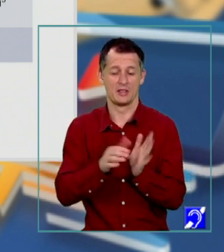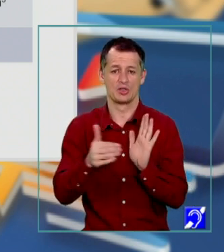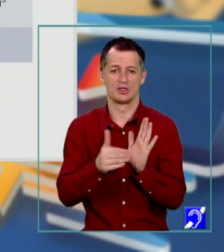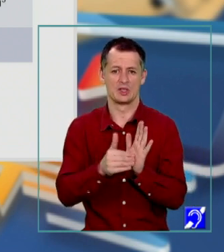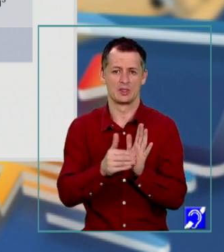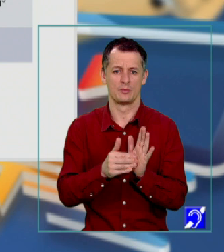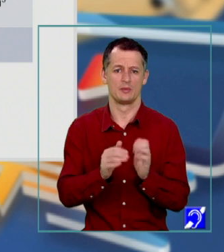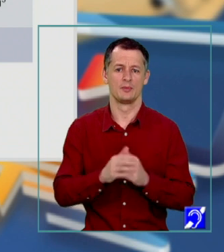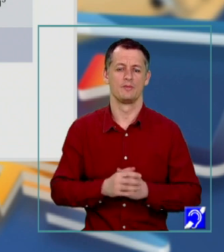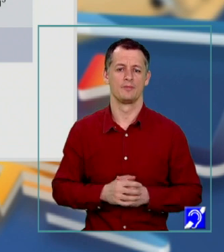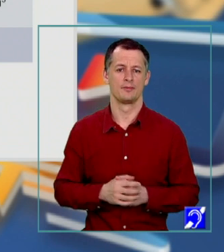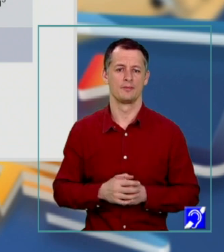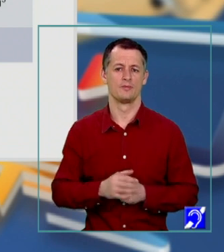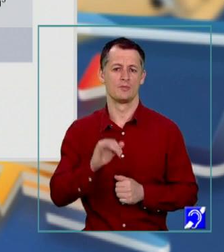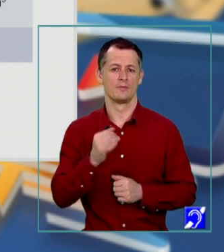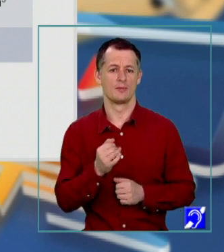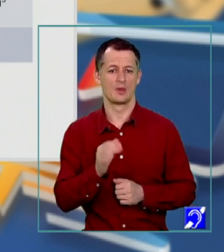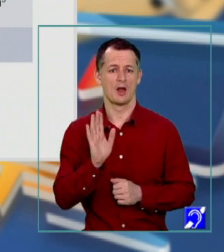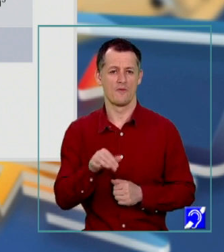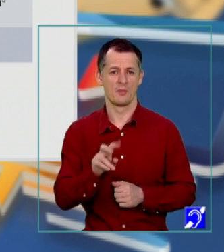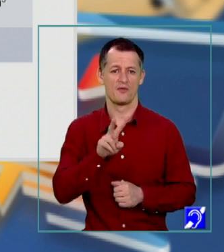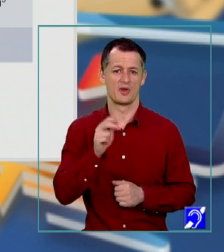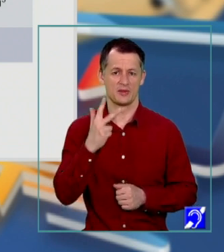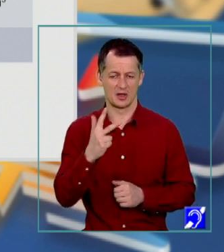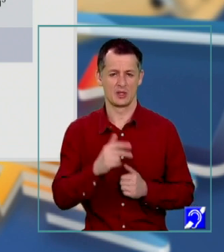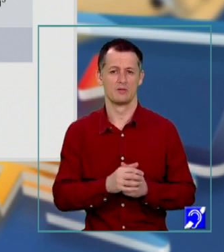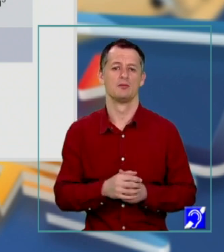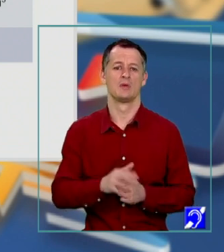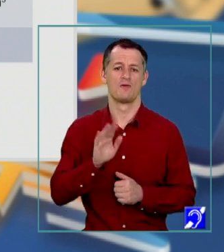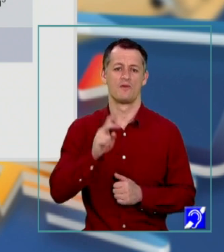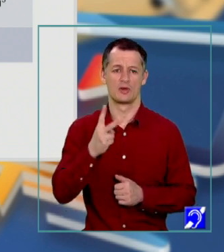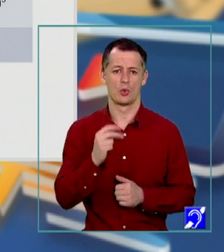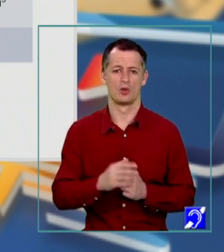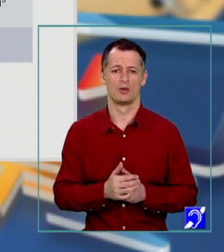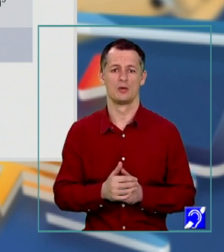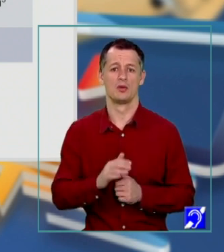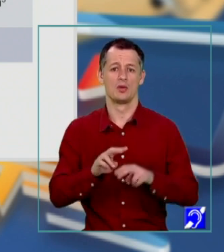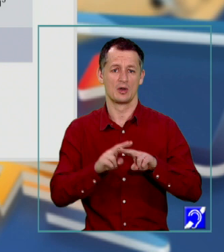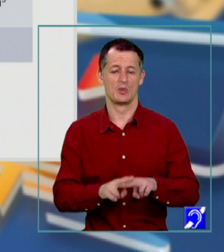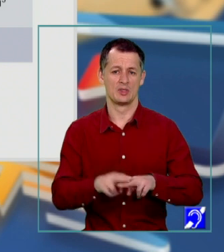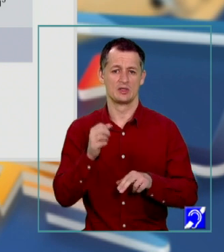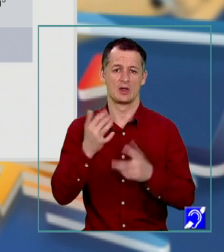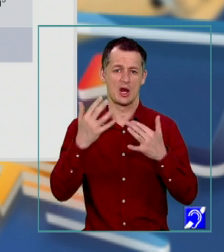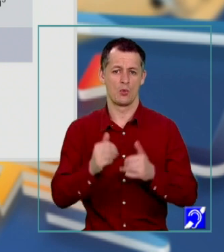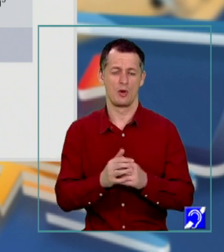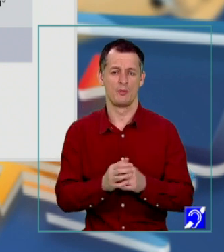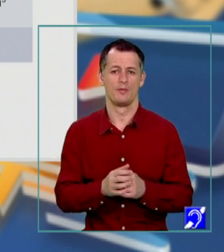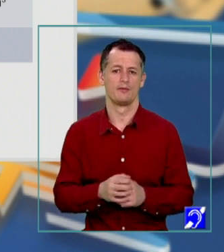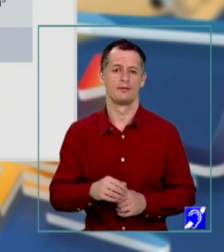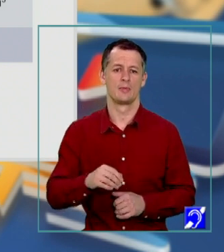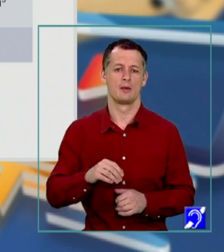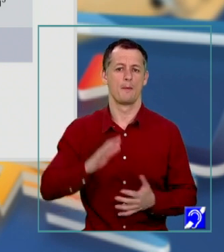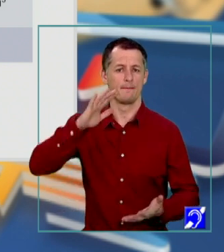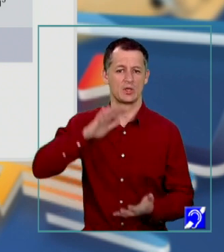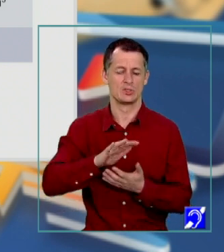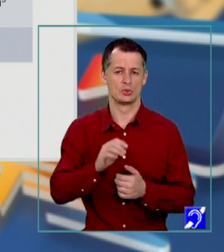P2V2 îl avem, V3 îl avem, nu ne rămâne decât să calculăm